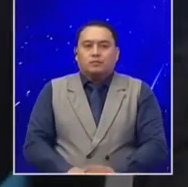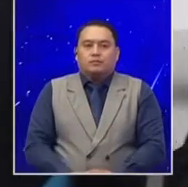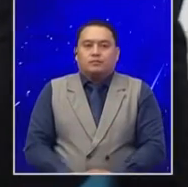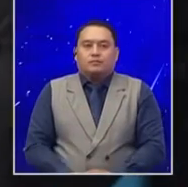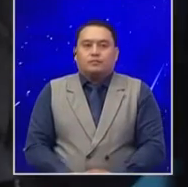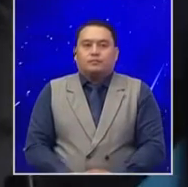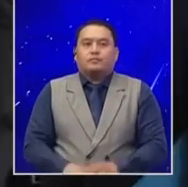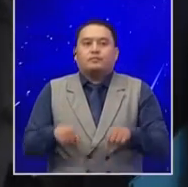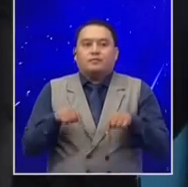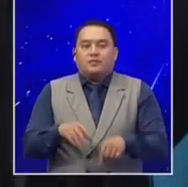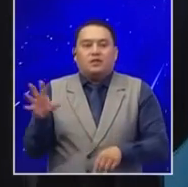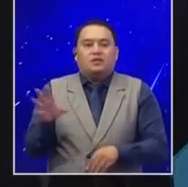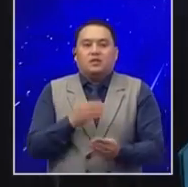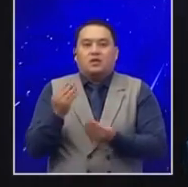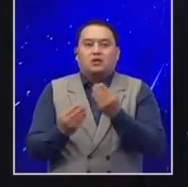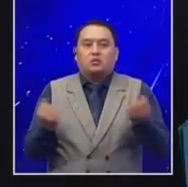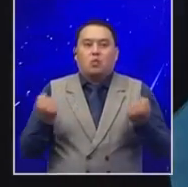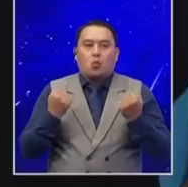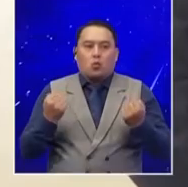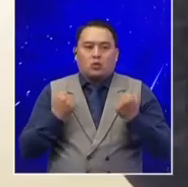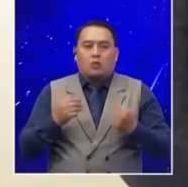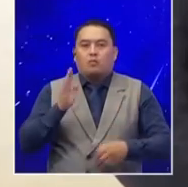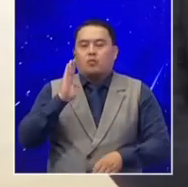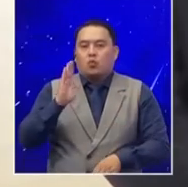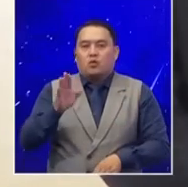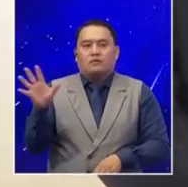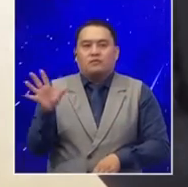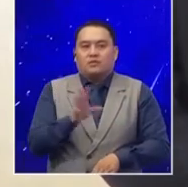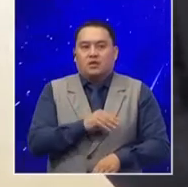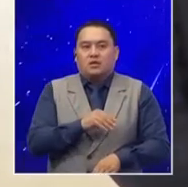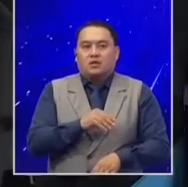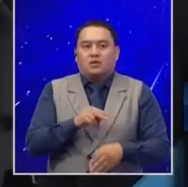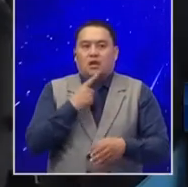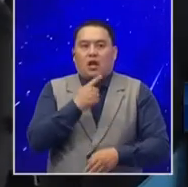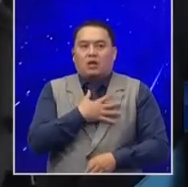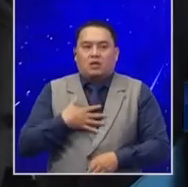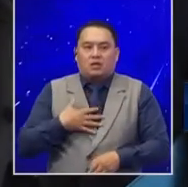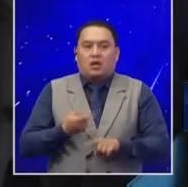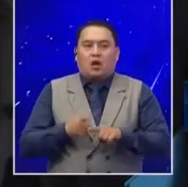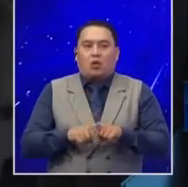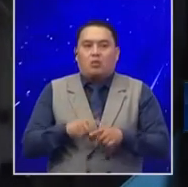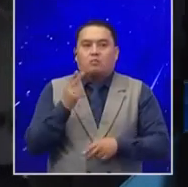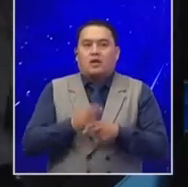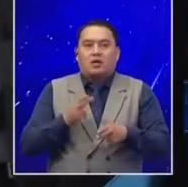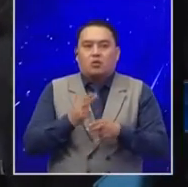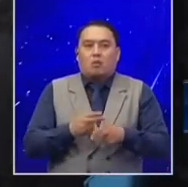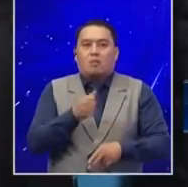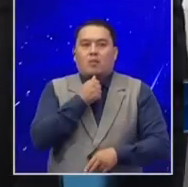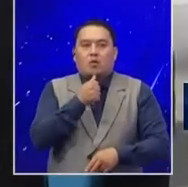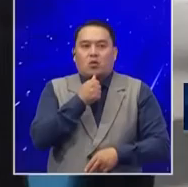будет играть, игровые виды спорта, которые будут, все будут потом травмированы. Вот на таком бетонном поле попрыгать,